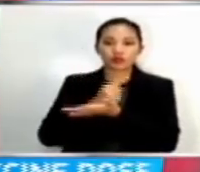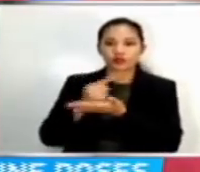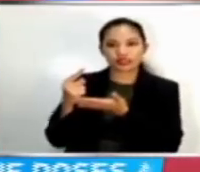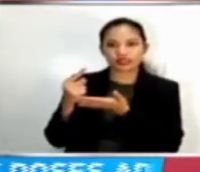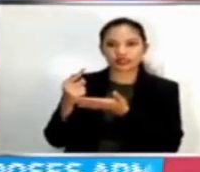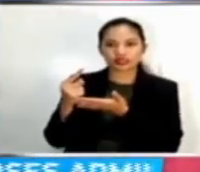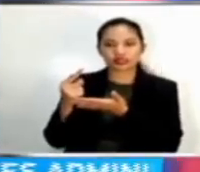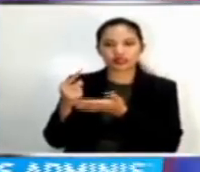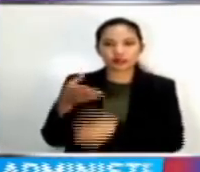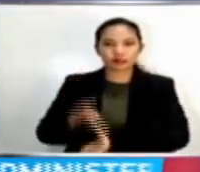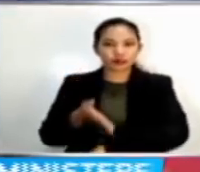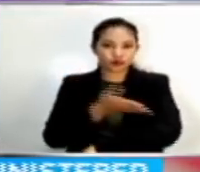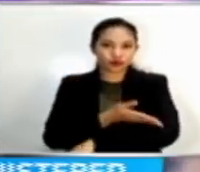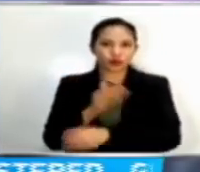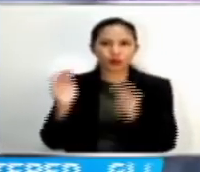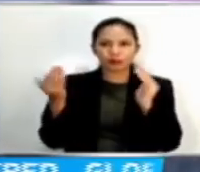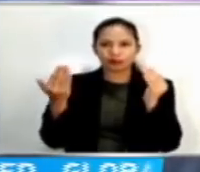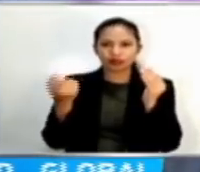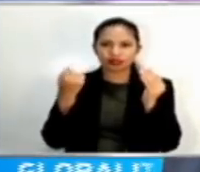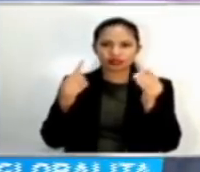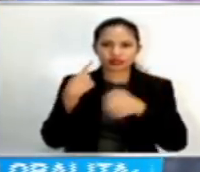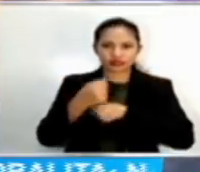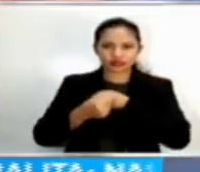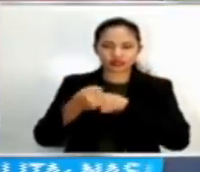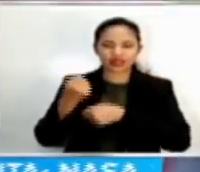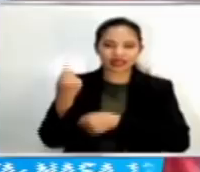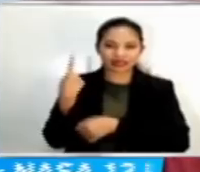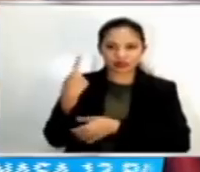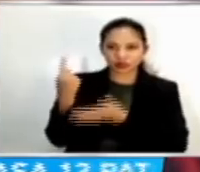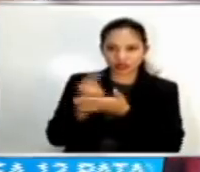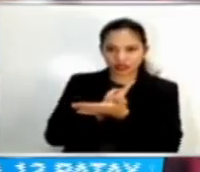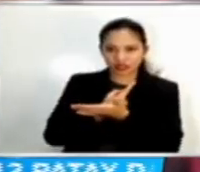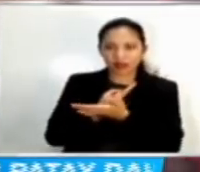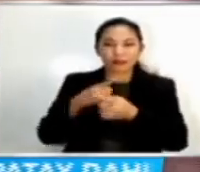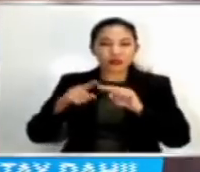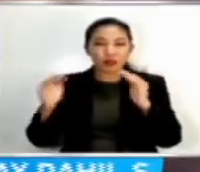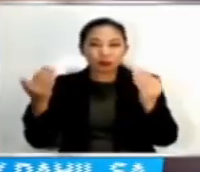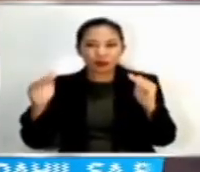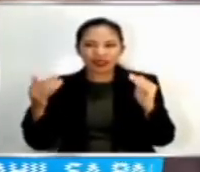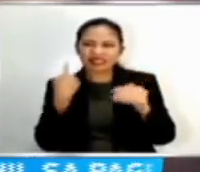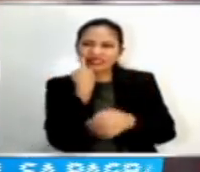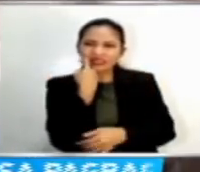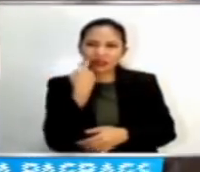linggo. Pero kumpara doon sa peak ng surge, I think nasa mga